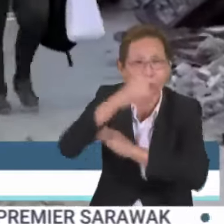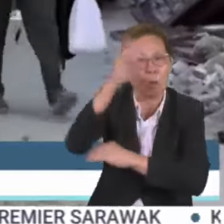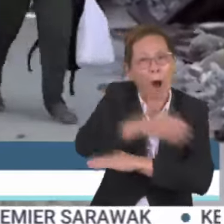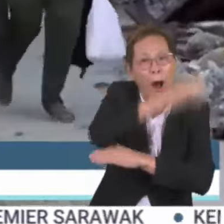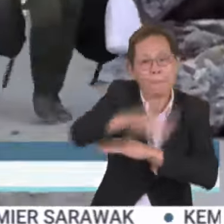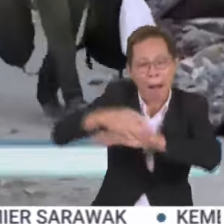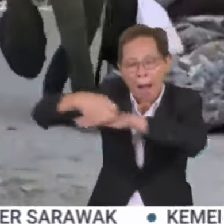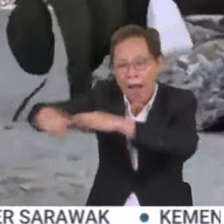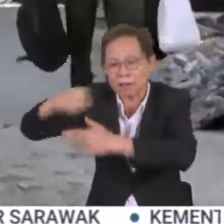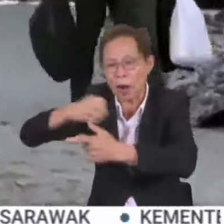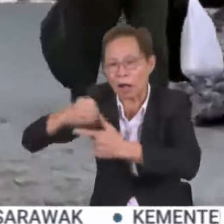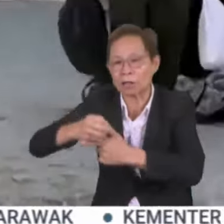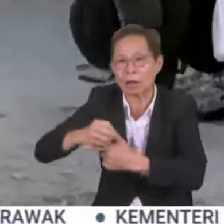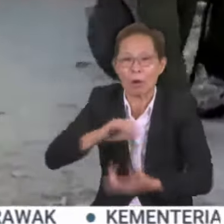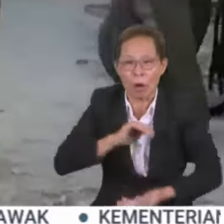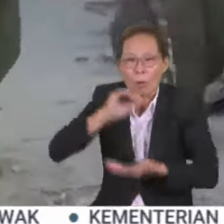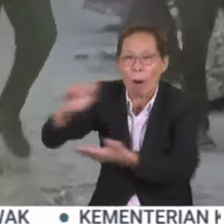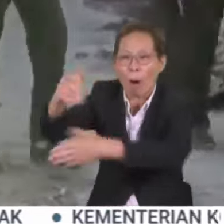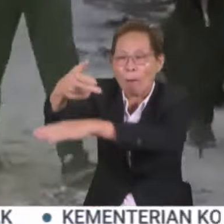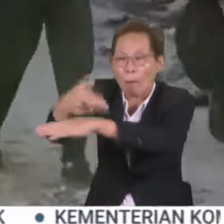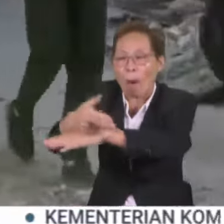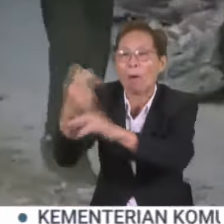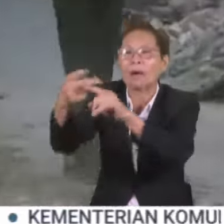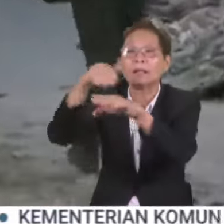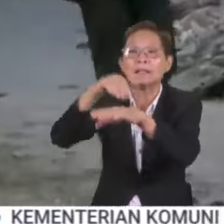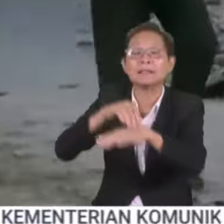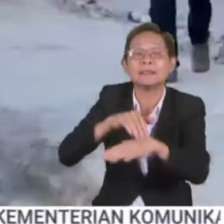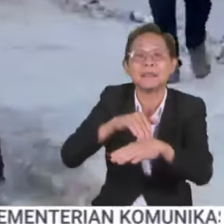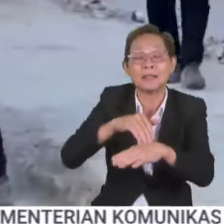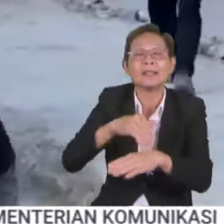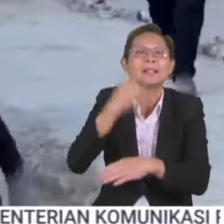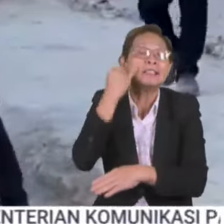mengharamkan ekspor atau penyaluran senjata ke Israel